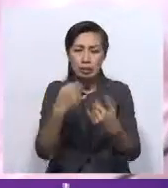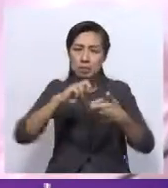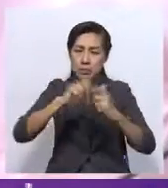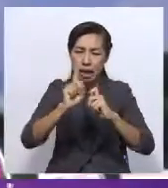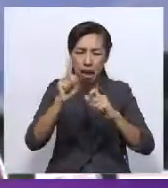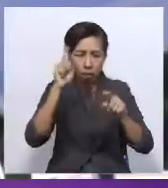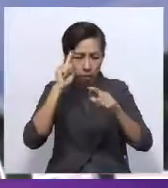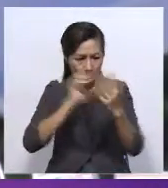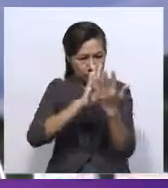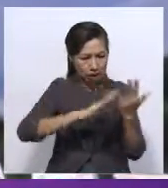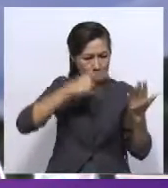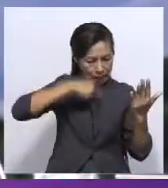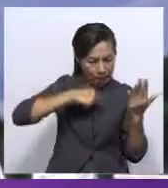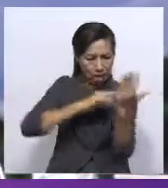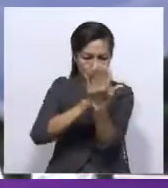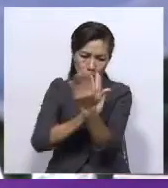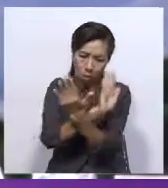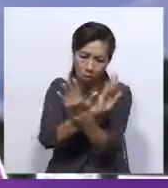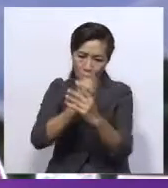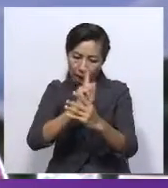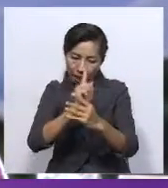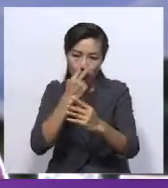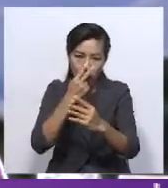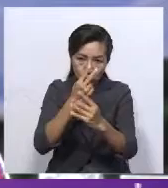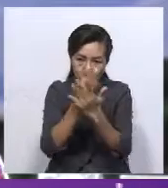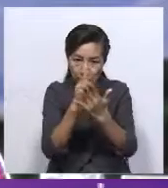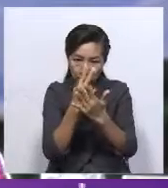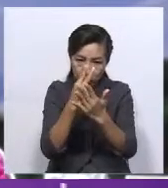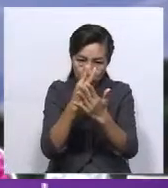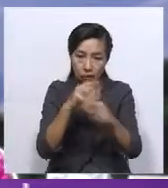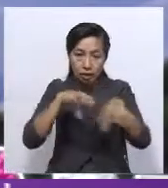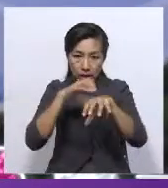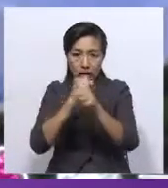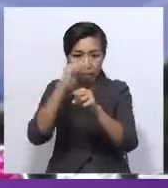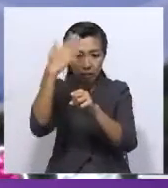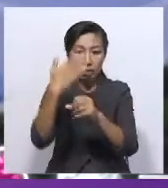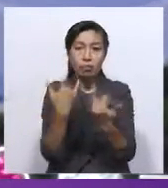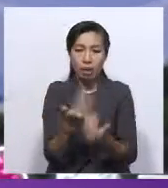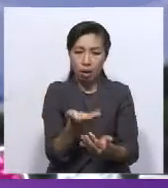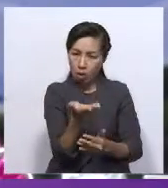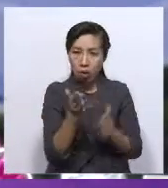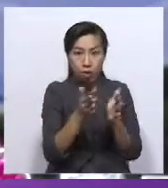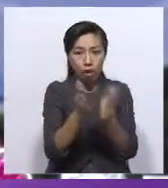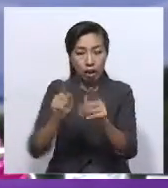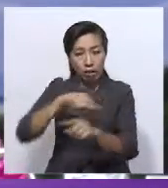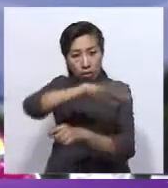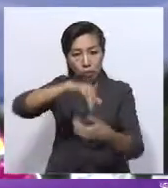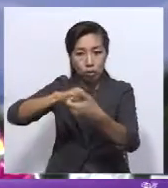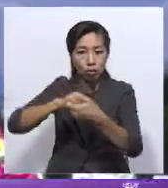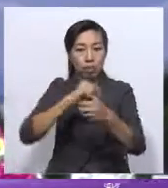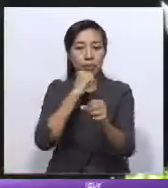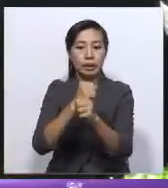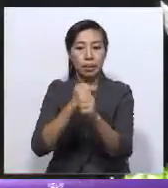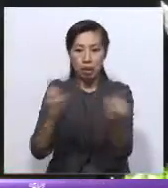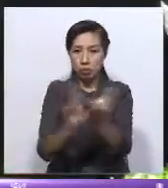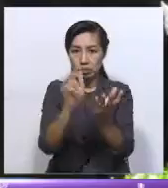เขตแดนอยู่จึงขอให้เป็นไปตามขั้นตอนต่อไปทั้งนี้นายกรัฐมนตรีขอให้ทุกภาคส่วนช่วยกันทำงานอย่างมีประสิทธิ